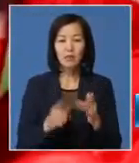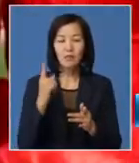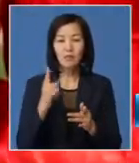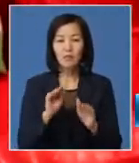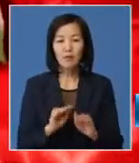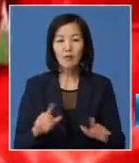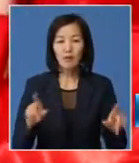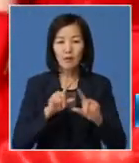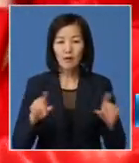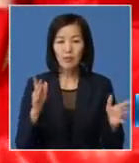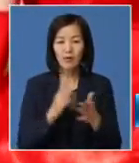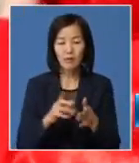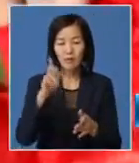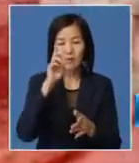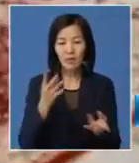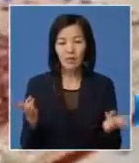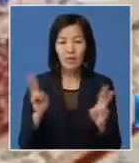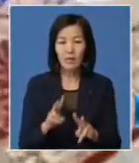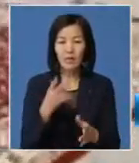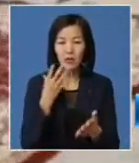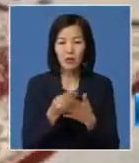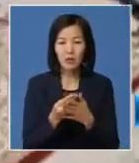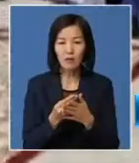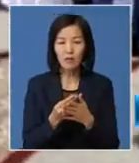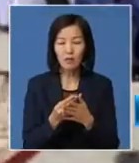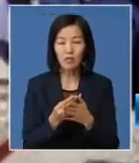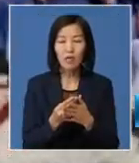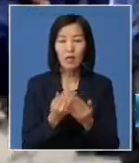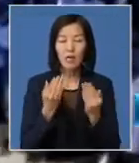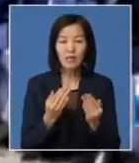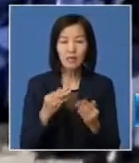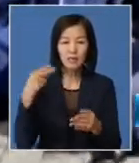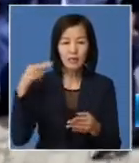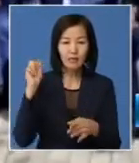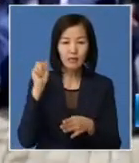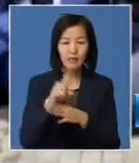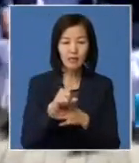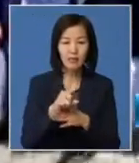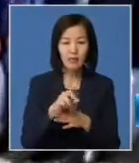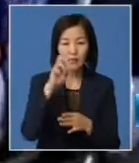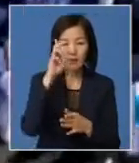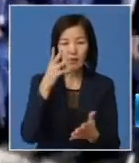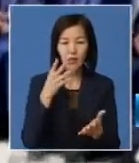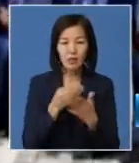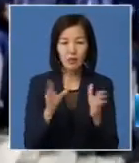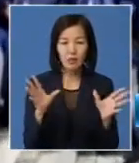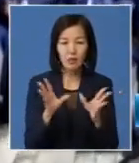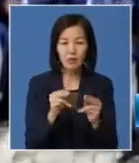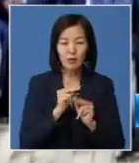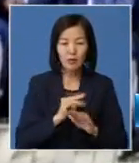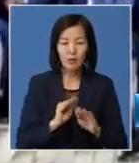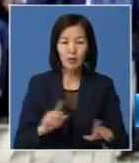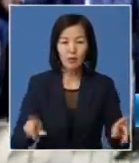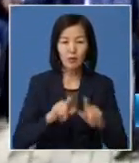бар, оның 10-ы мемлекеттік, қалғаны жекеменшік. Соңғы жылдары елбасы міндеттеген мемлекеттік жекеменшік әріптестік негізінде бөбекжай